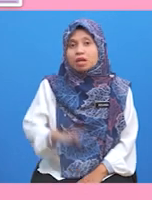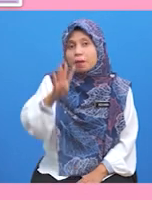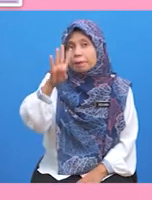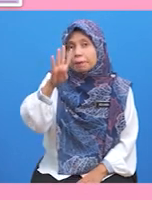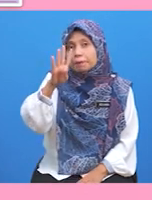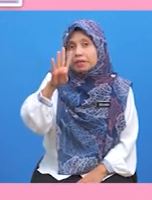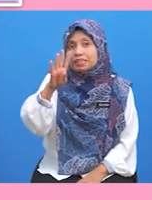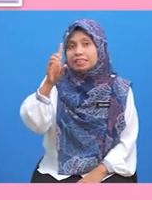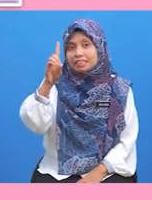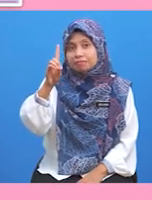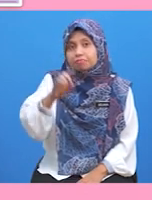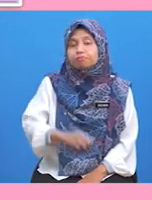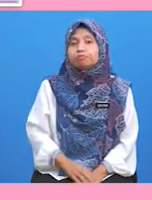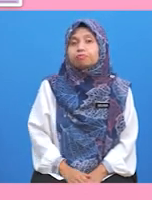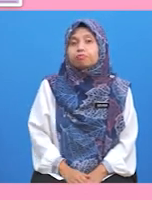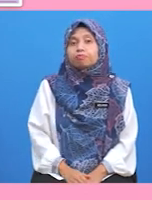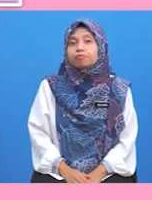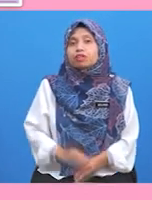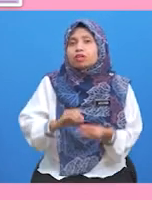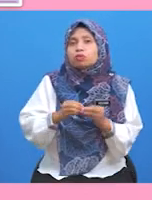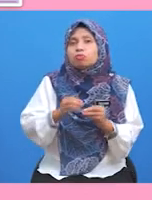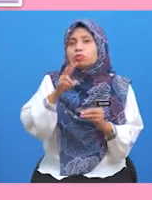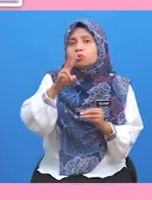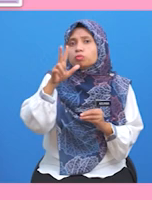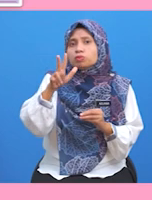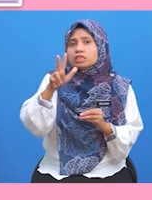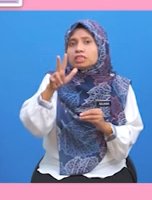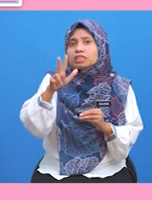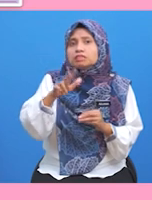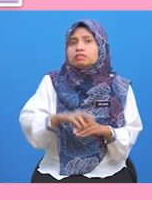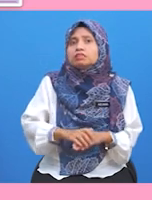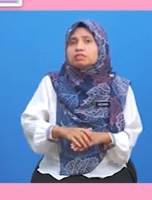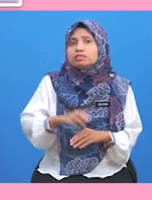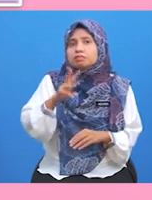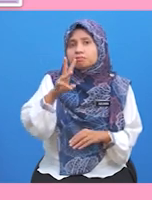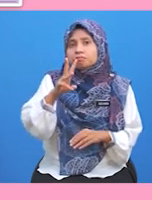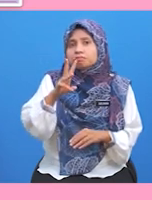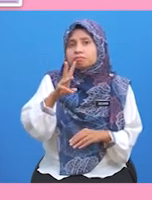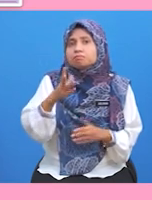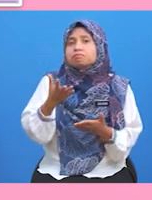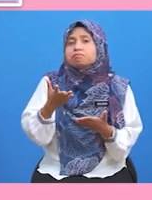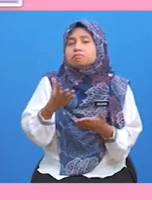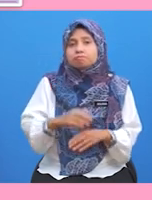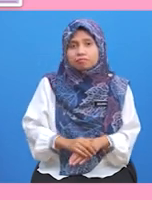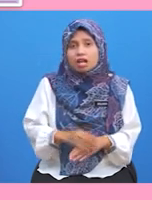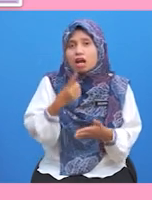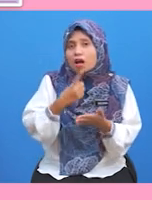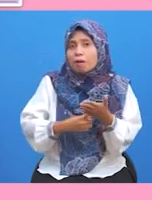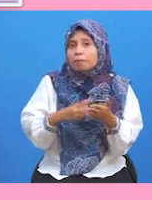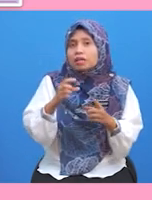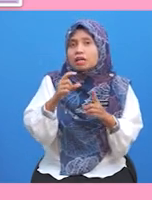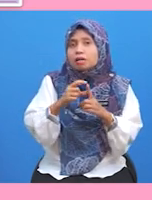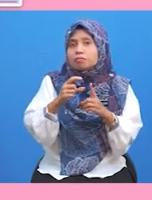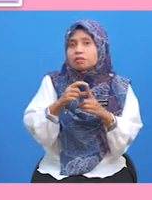4, huruf D. Dan akhir sekali, nombor 23, huruf W yang muncul. Apakah perkataan kod